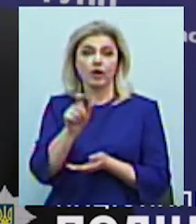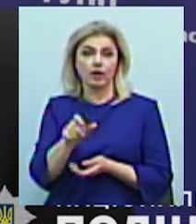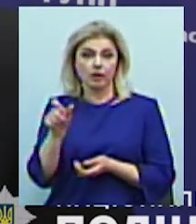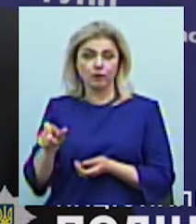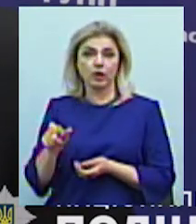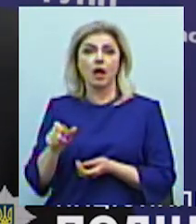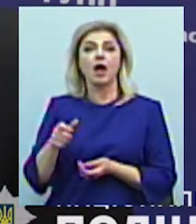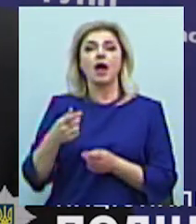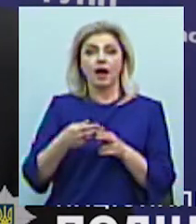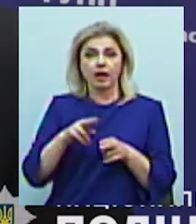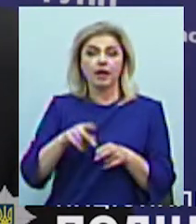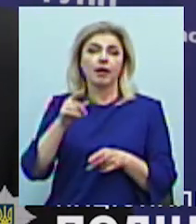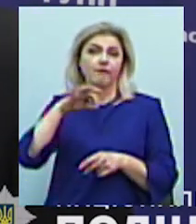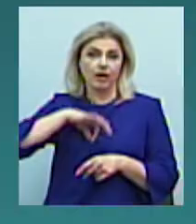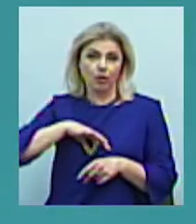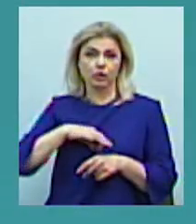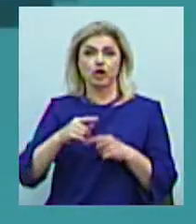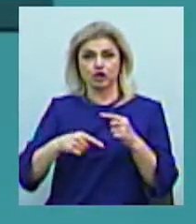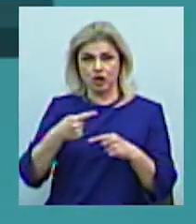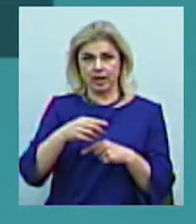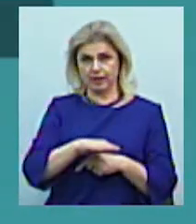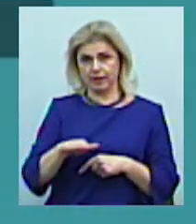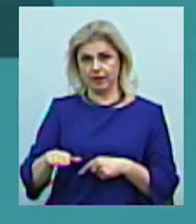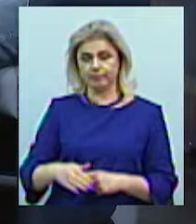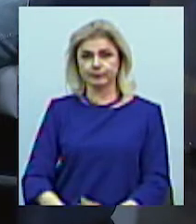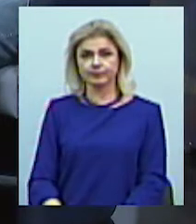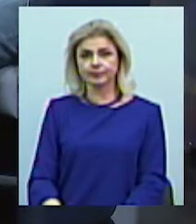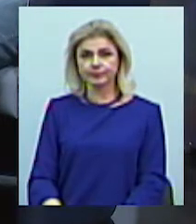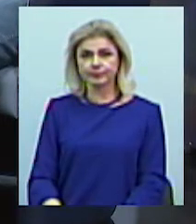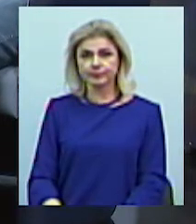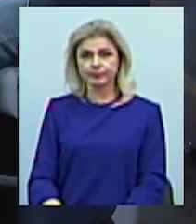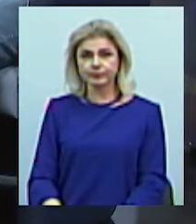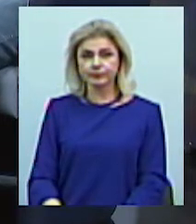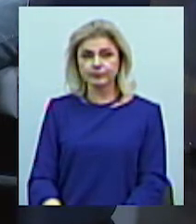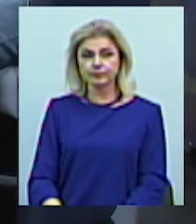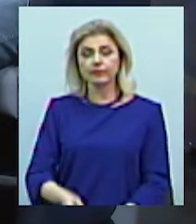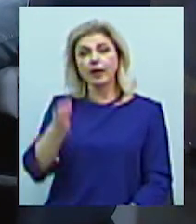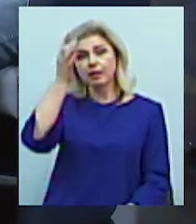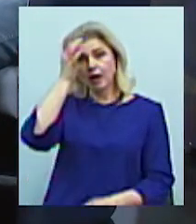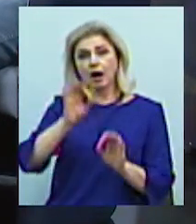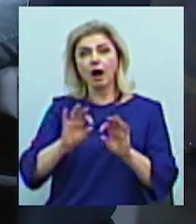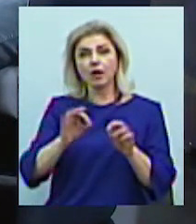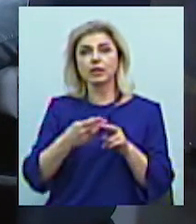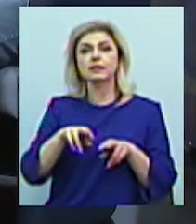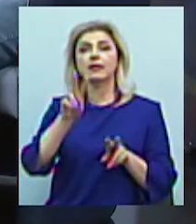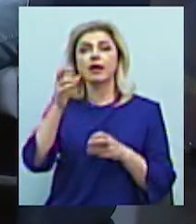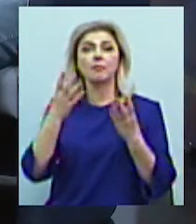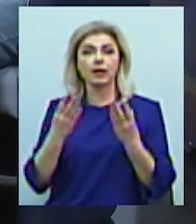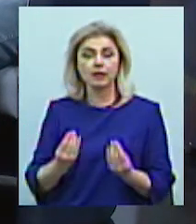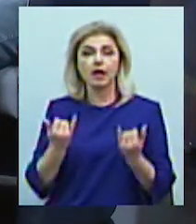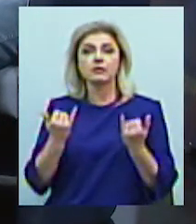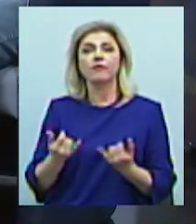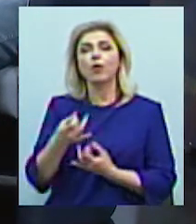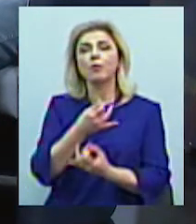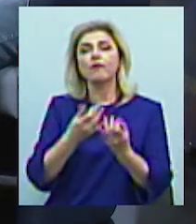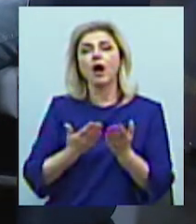корисний умисел яких переступив через дітей. Я нагадую, це тема дня, і сьогодні ми